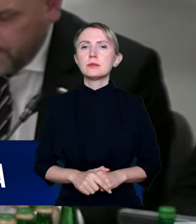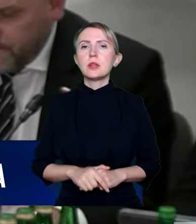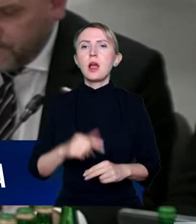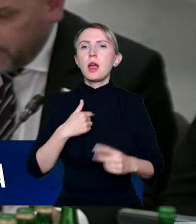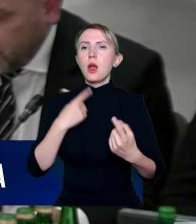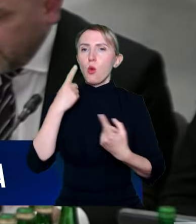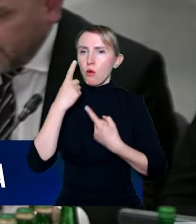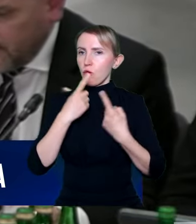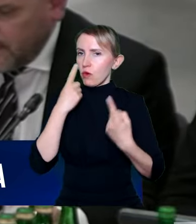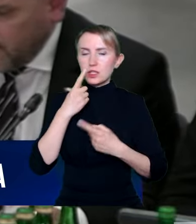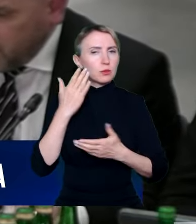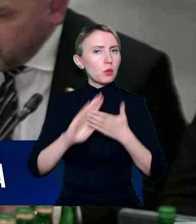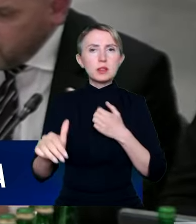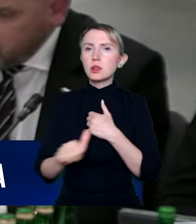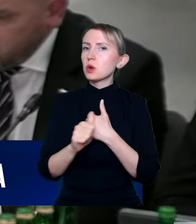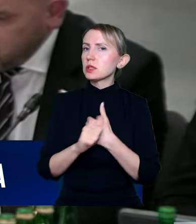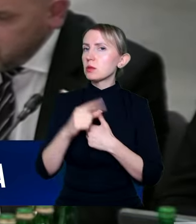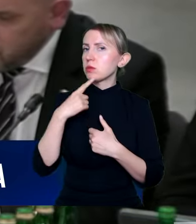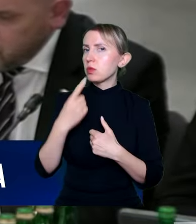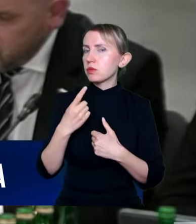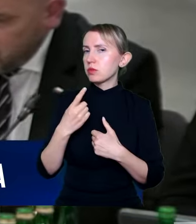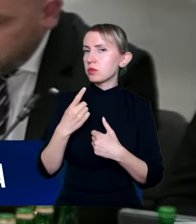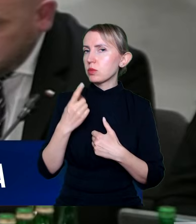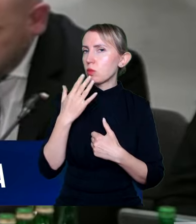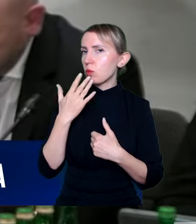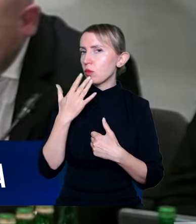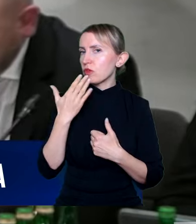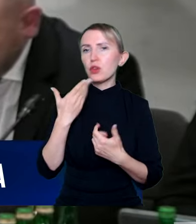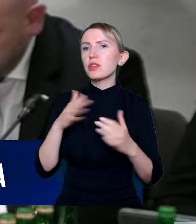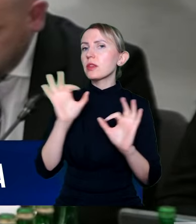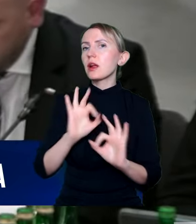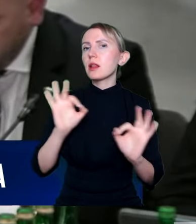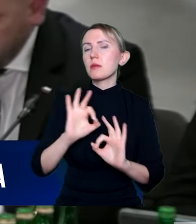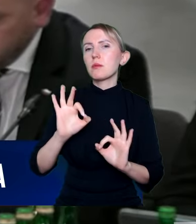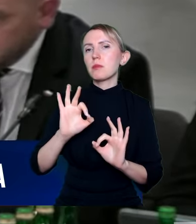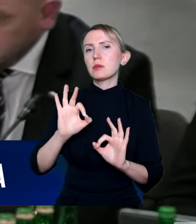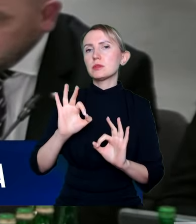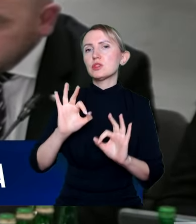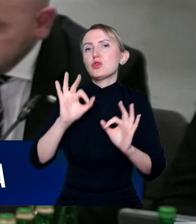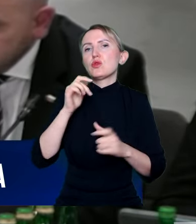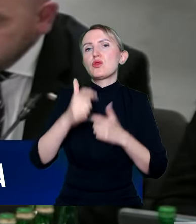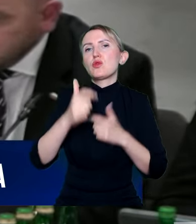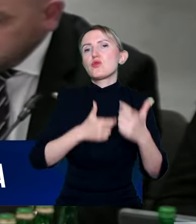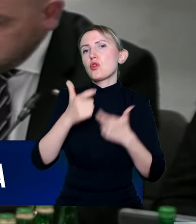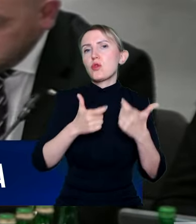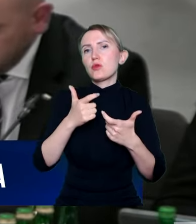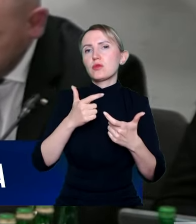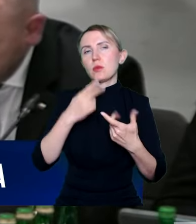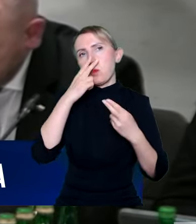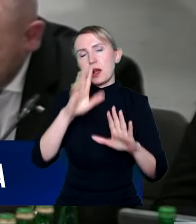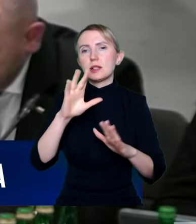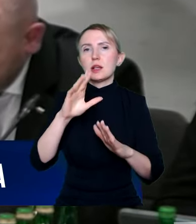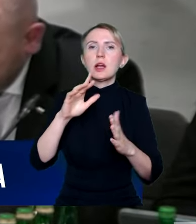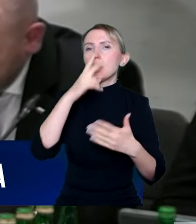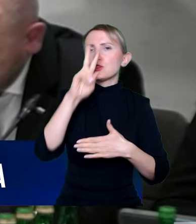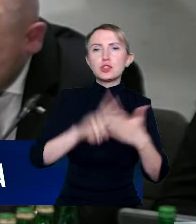czymś niezasadnym i nazwałbym to, określając już tak mało eleganckie pajacowaniem, jest stawianie tezy, jak się nie przeczytało dokumentów. Co do tego czytania,